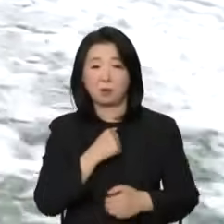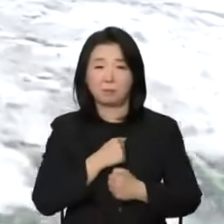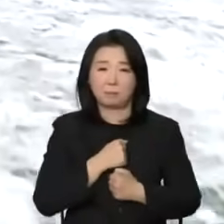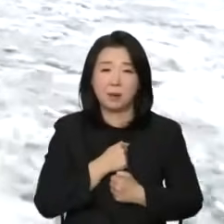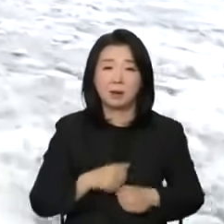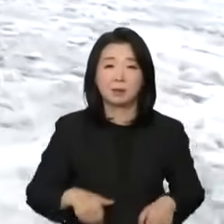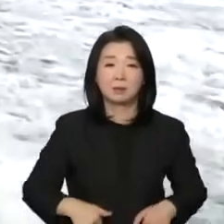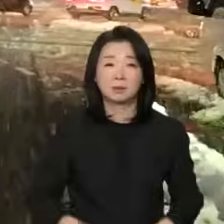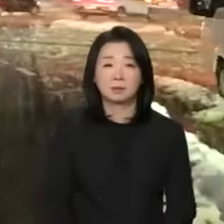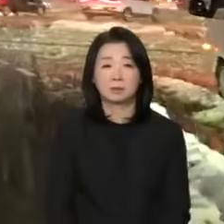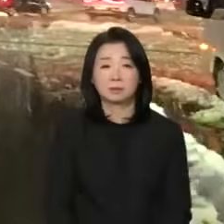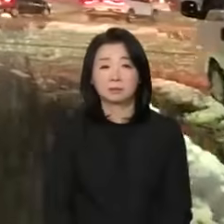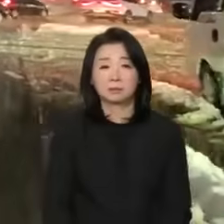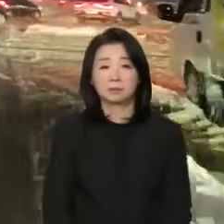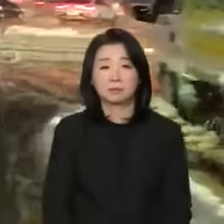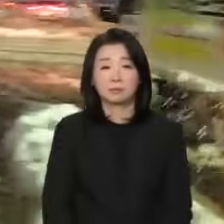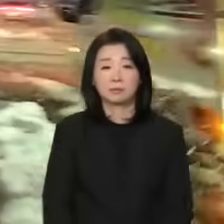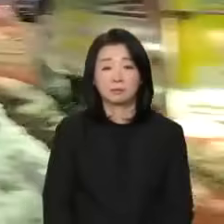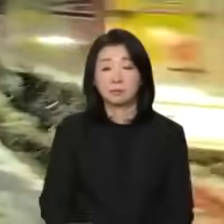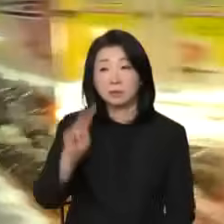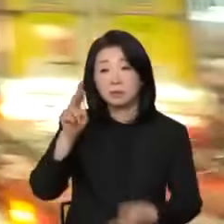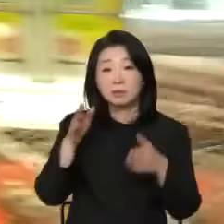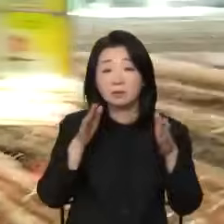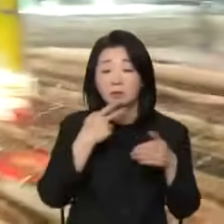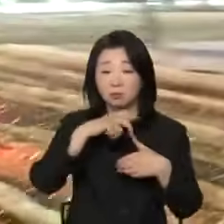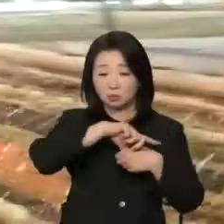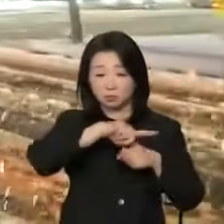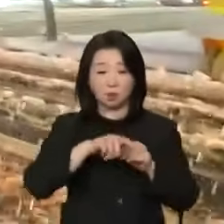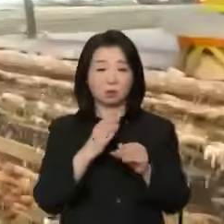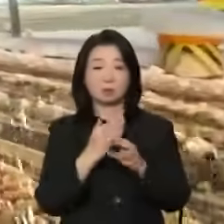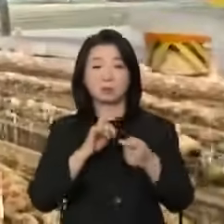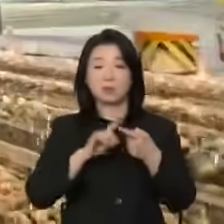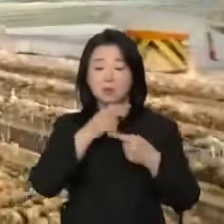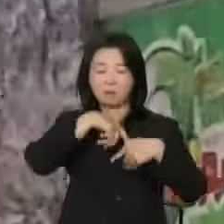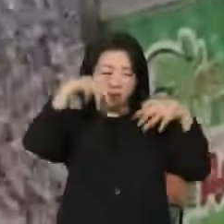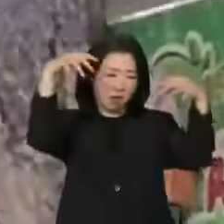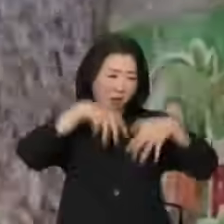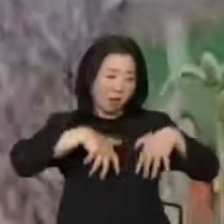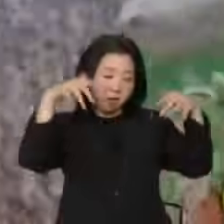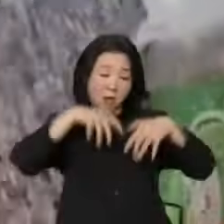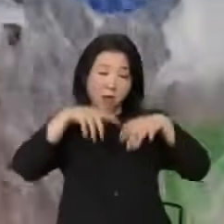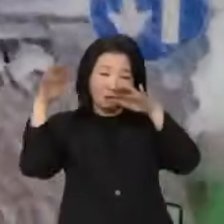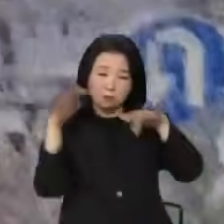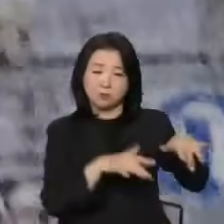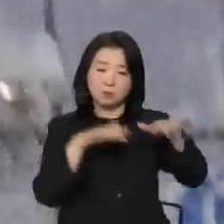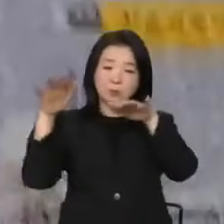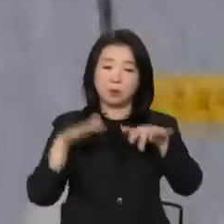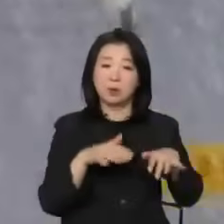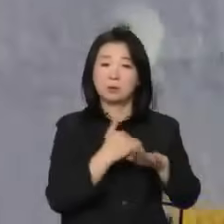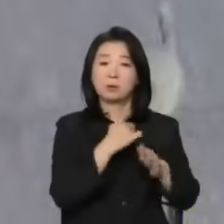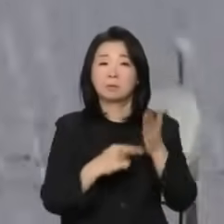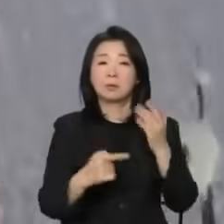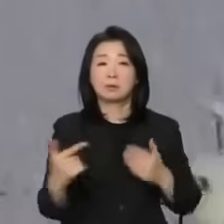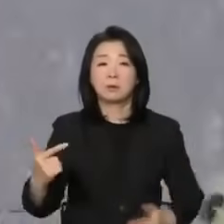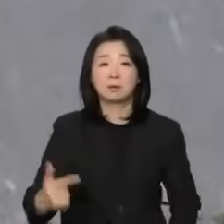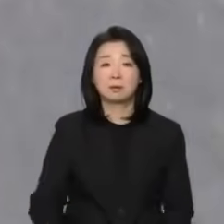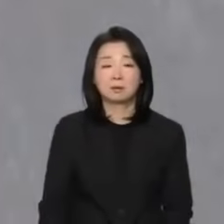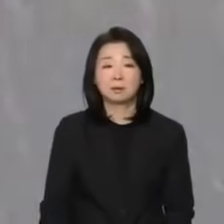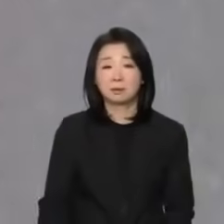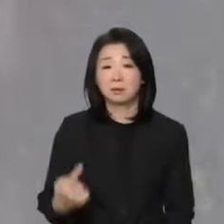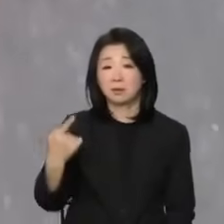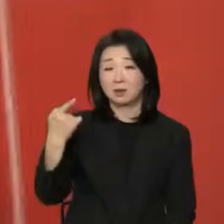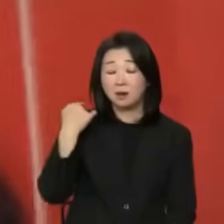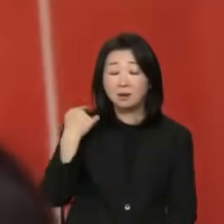주의해야 합니다. 앞서 지난 이틀 동안 수도권을 중심으로 쏟아진 폭설은 큰 피해를 냈습니다. 어제 오전